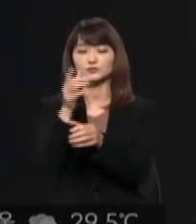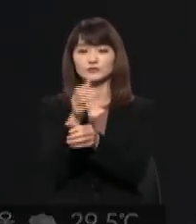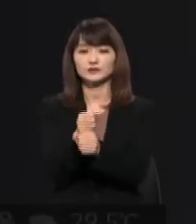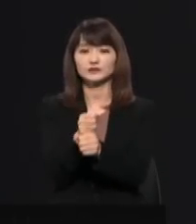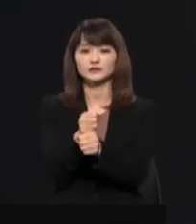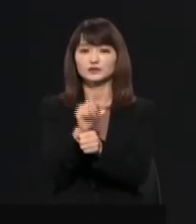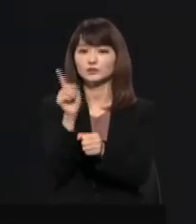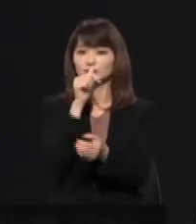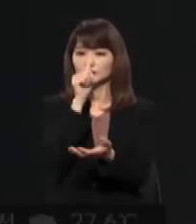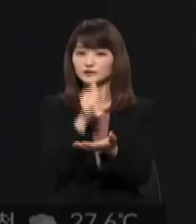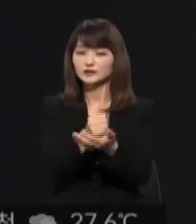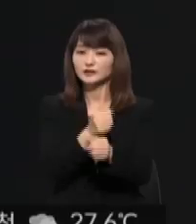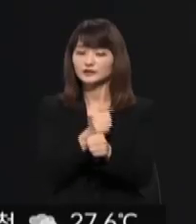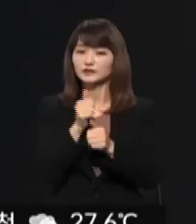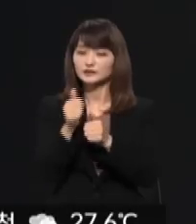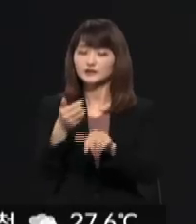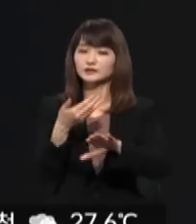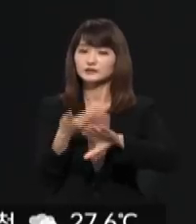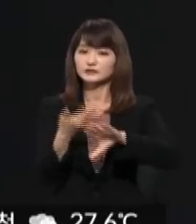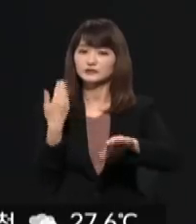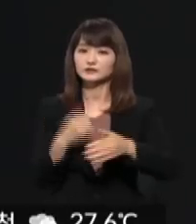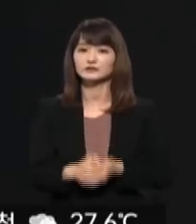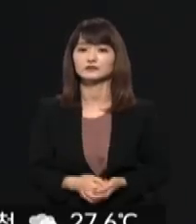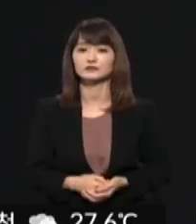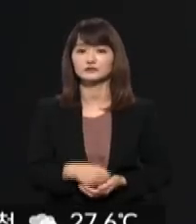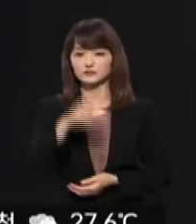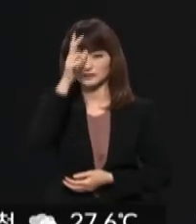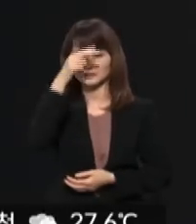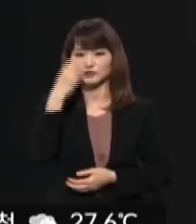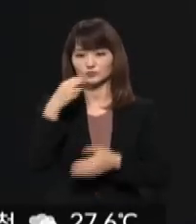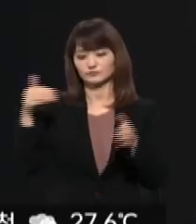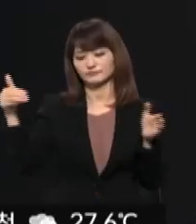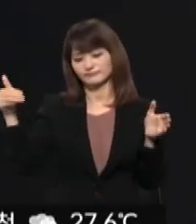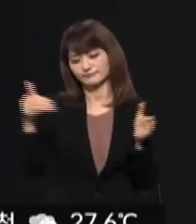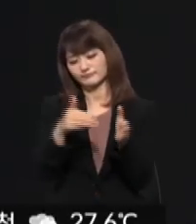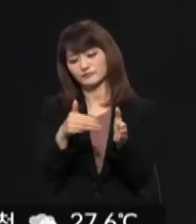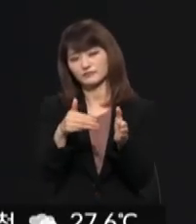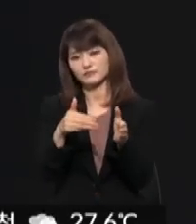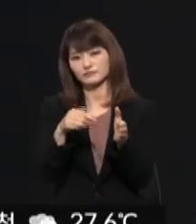어떤 혐의에 대해서 해야 될지에 따라 다르긴 하지만 뭐 임박했다고 보고